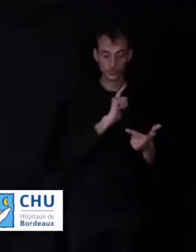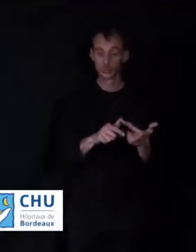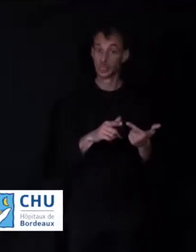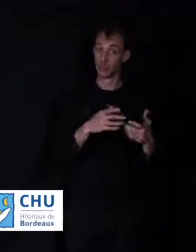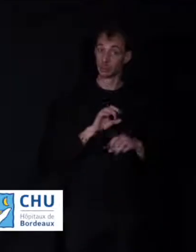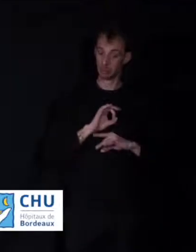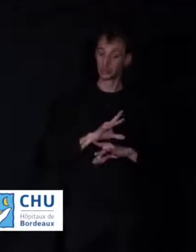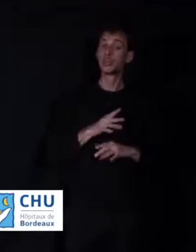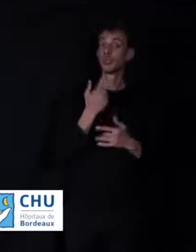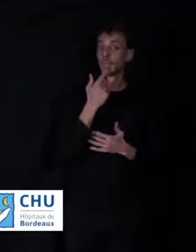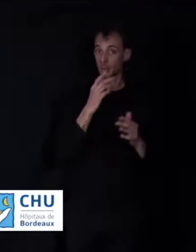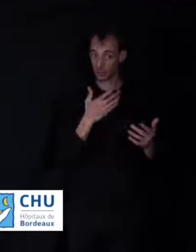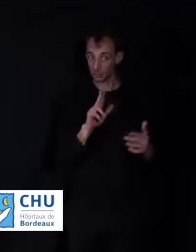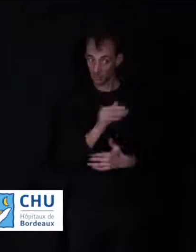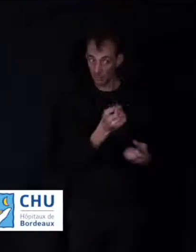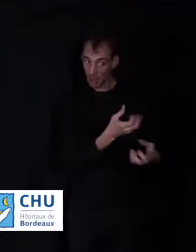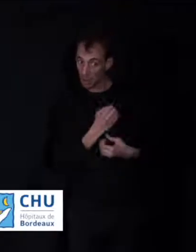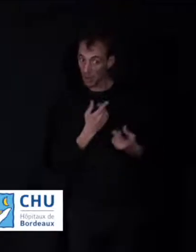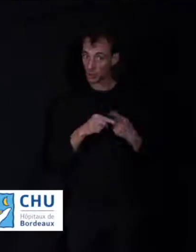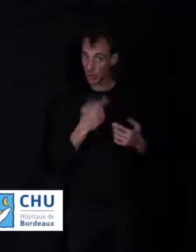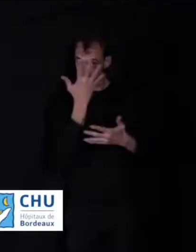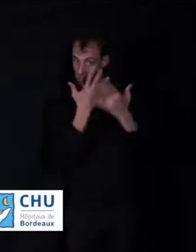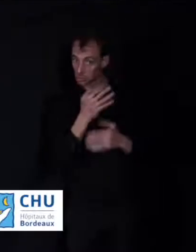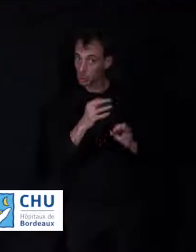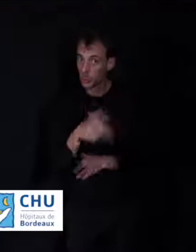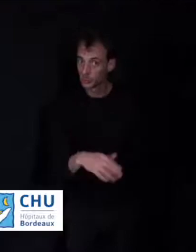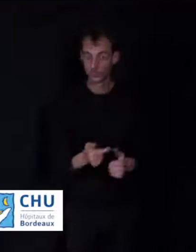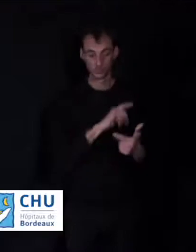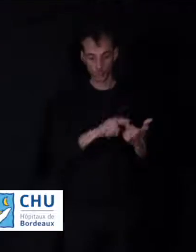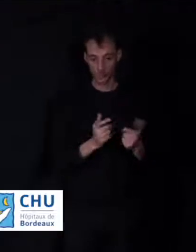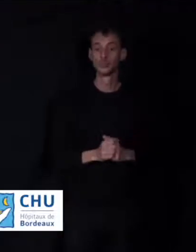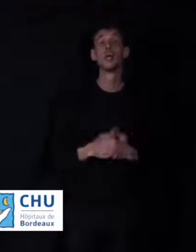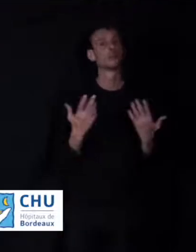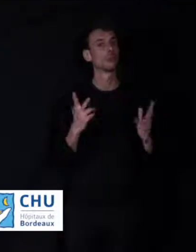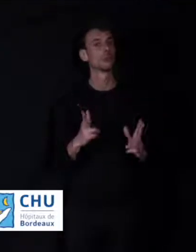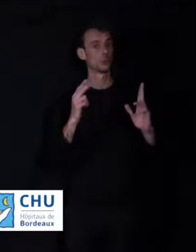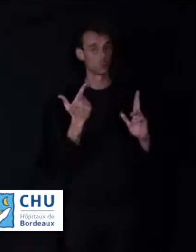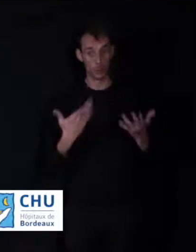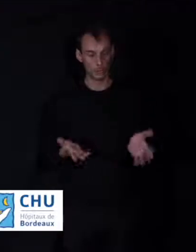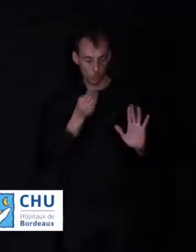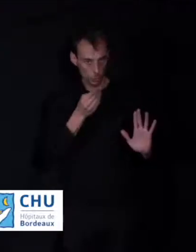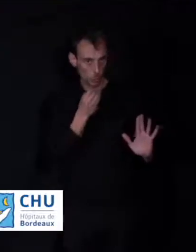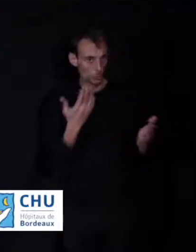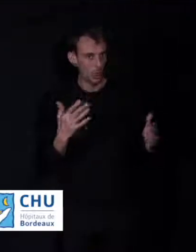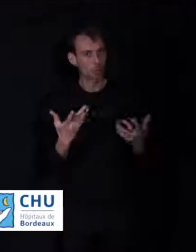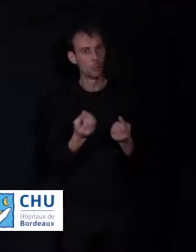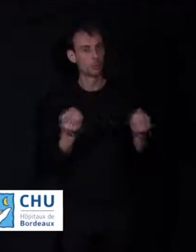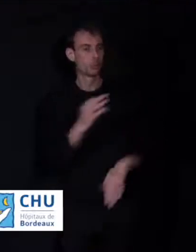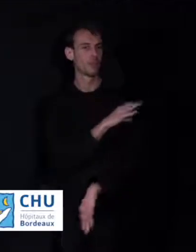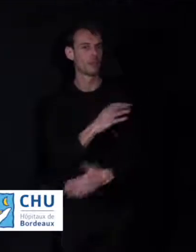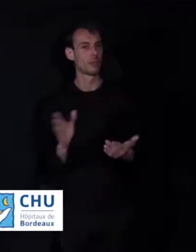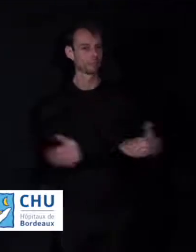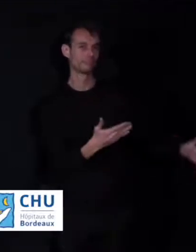La phase 2, donc là on est sur des centaines de personnes, beaucoup de vaccins ont déjà passé la phase 2. On va bien évidemment évaluer